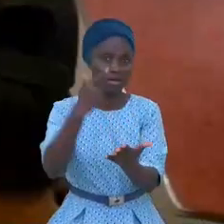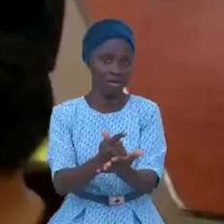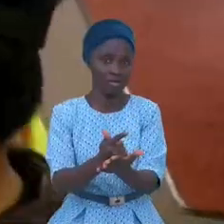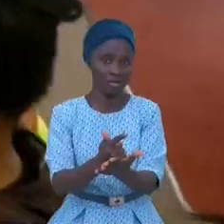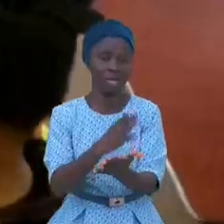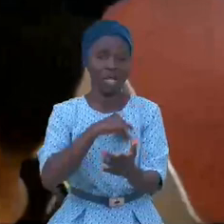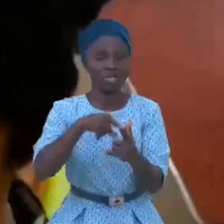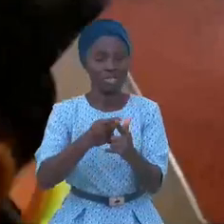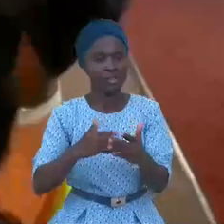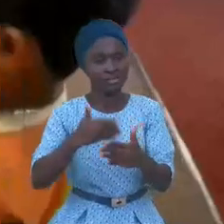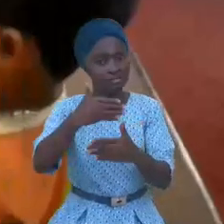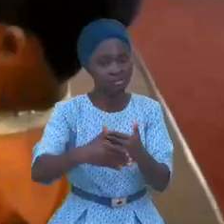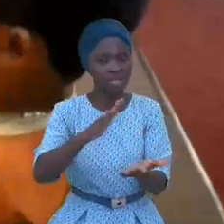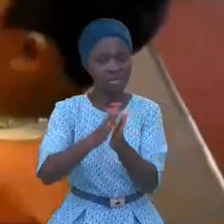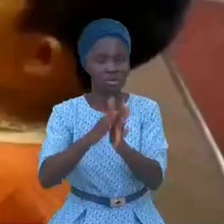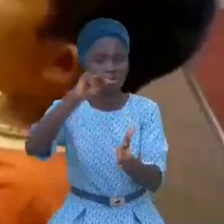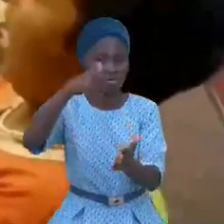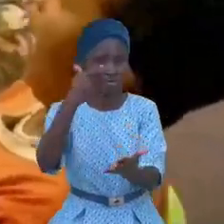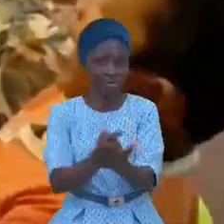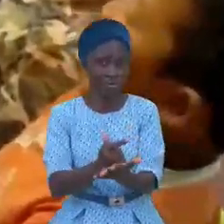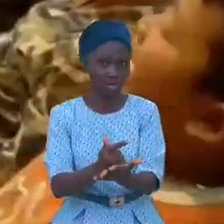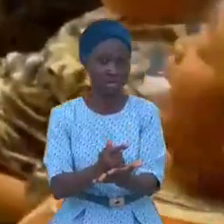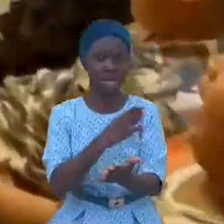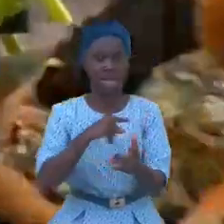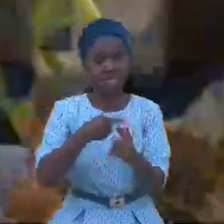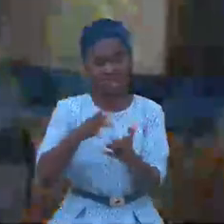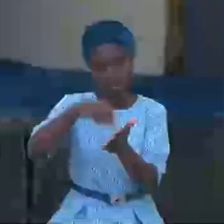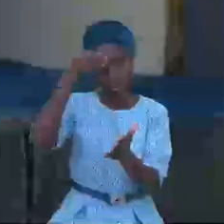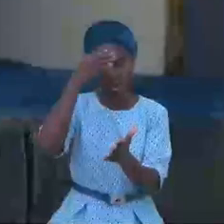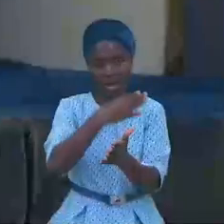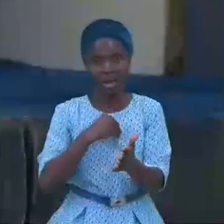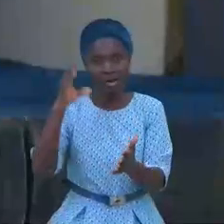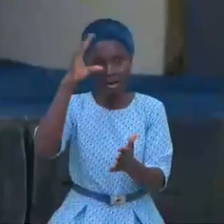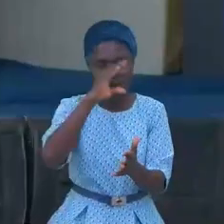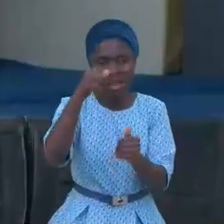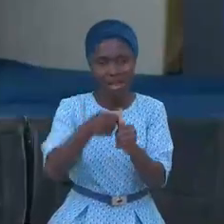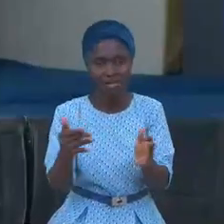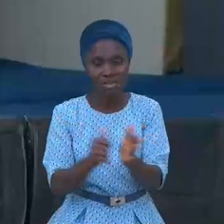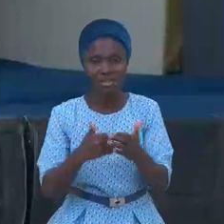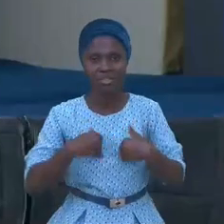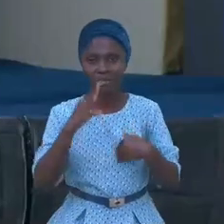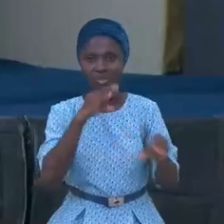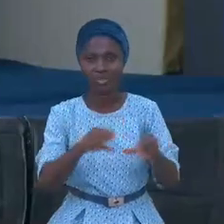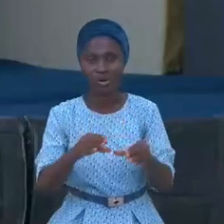et nous apprenons et nous explorons tout ce qui avait été fait avant nous. Pourquoi?